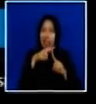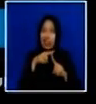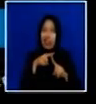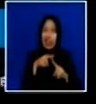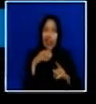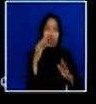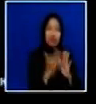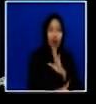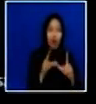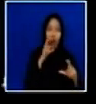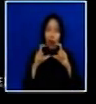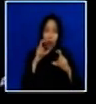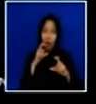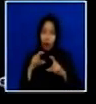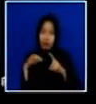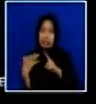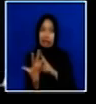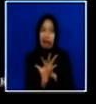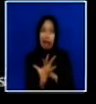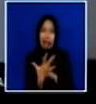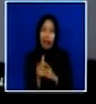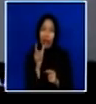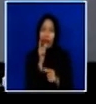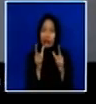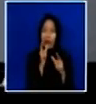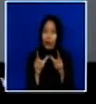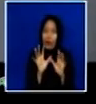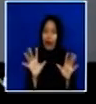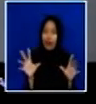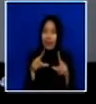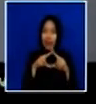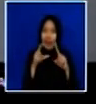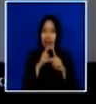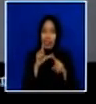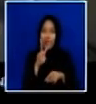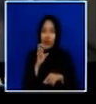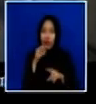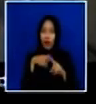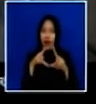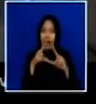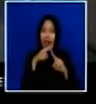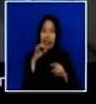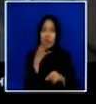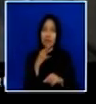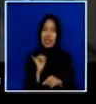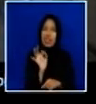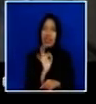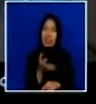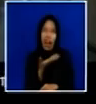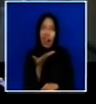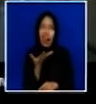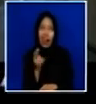syarakat lucunya beberapa tongkat yang mengikuti vaksinasi ternyata tidak segarang saat berada di ruang persidangan